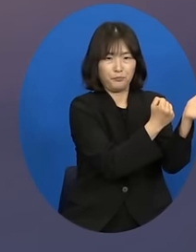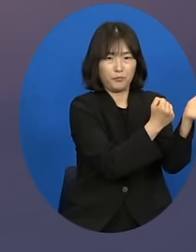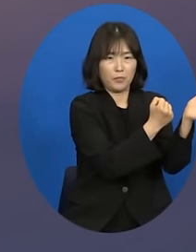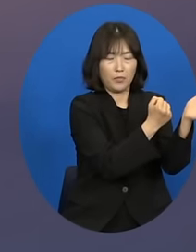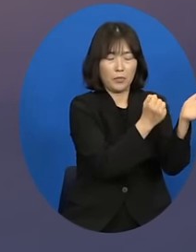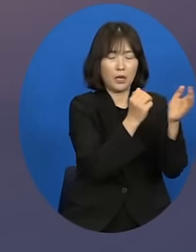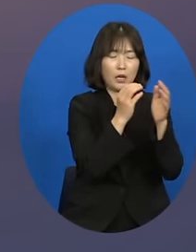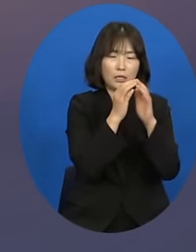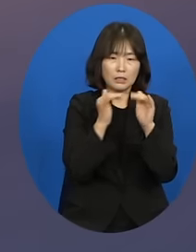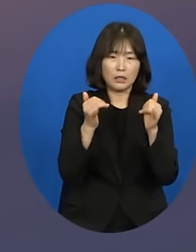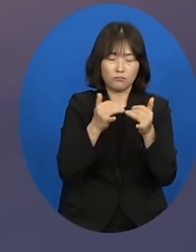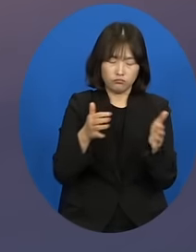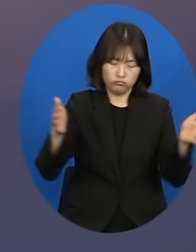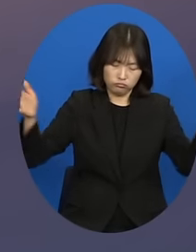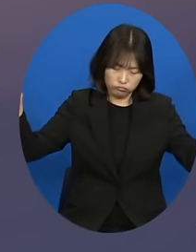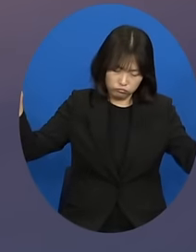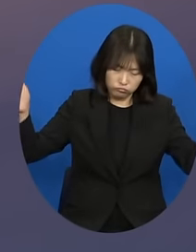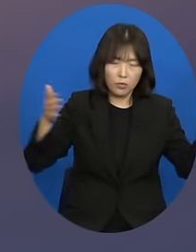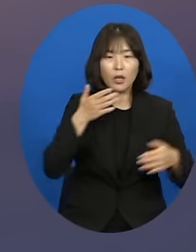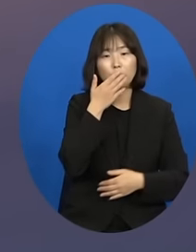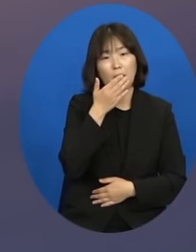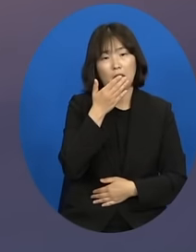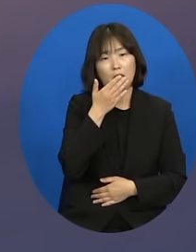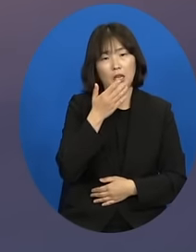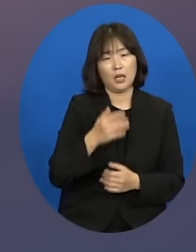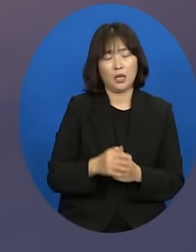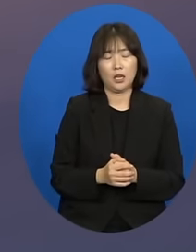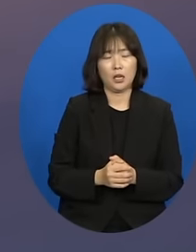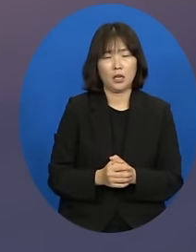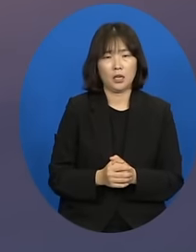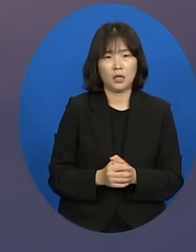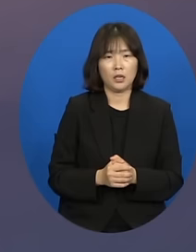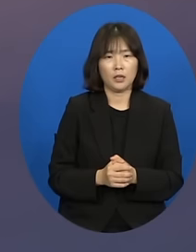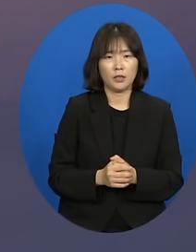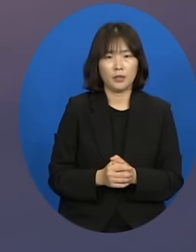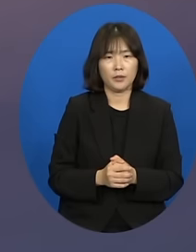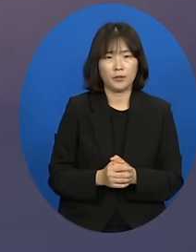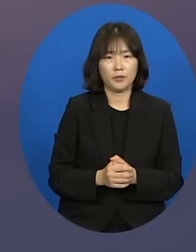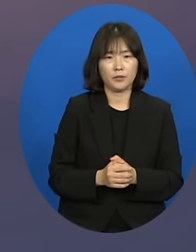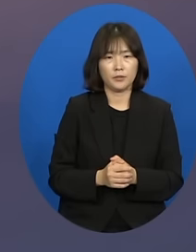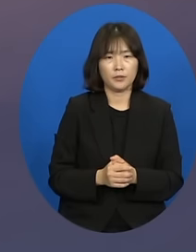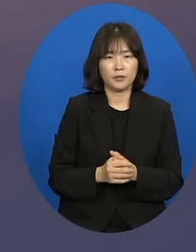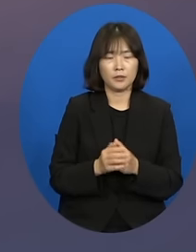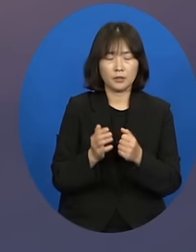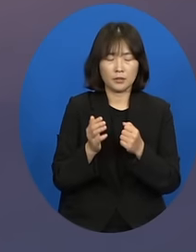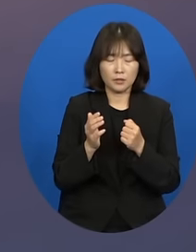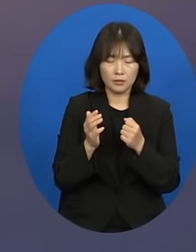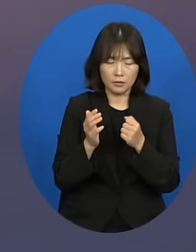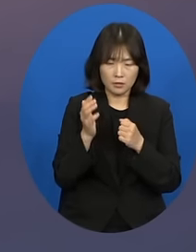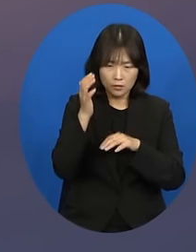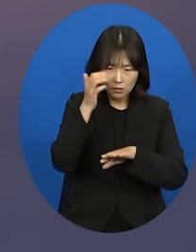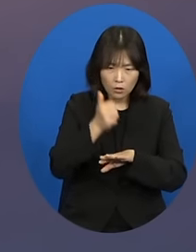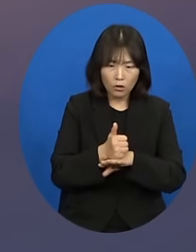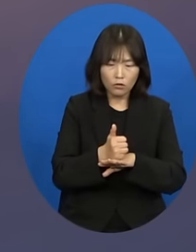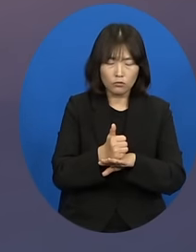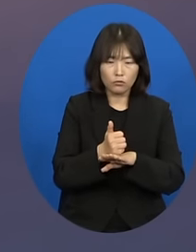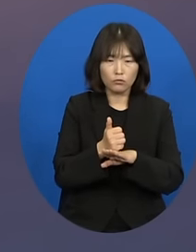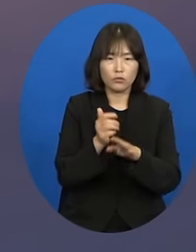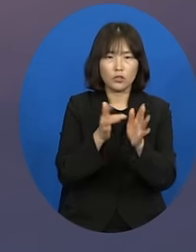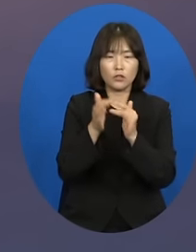주님의 손목을 잡는다는 표현이 주님의 그 십자가 흔적을 잡는 거죠.